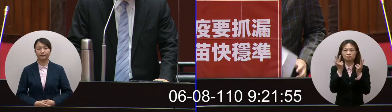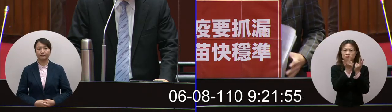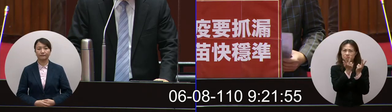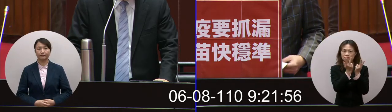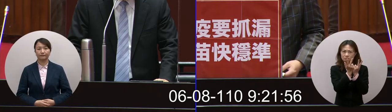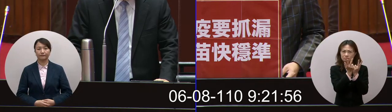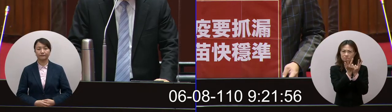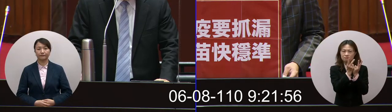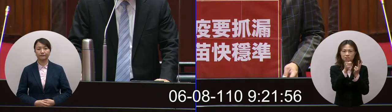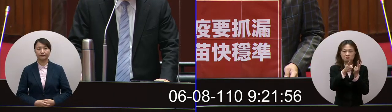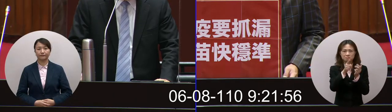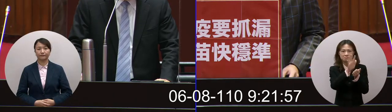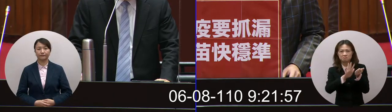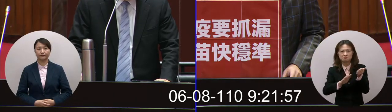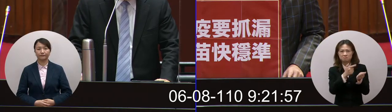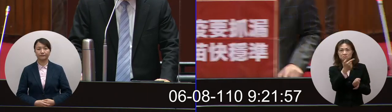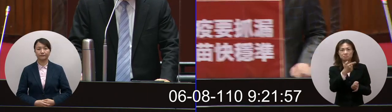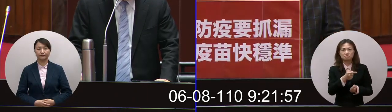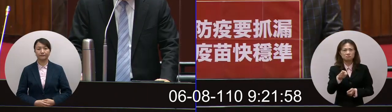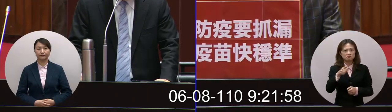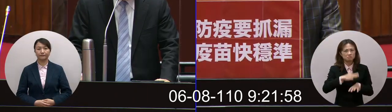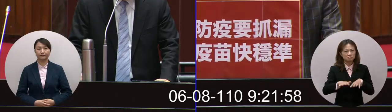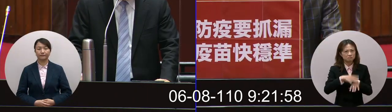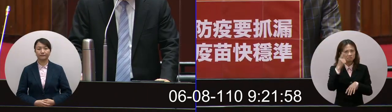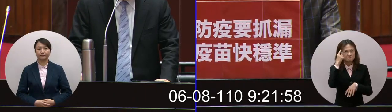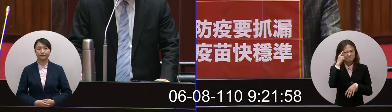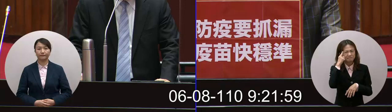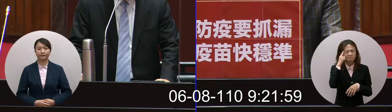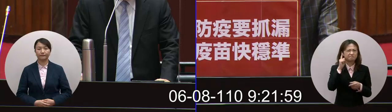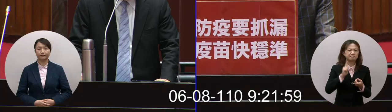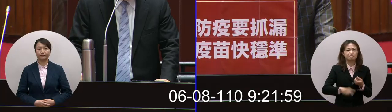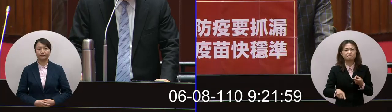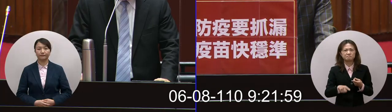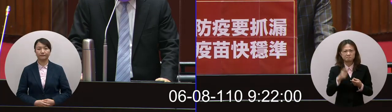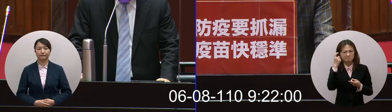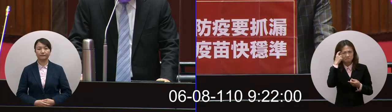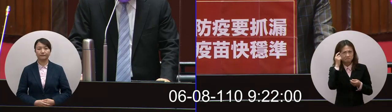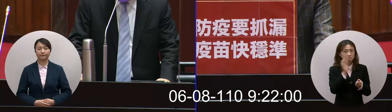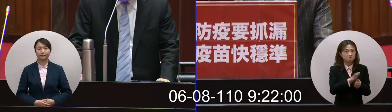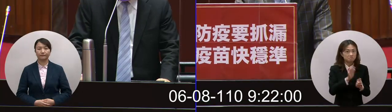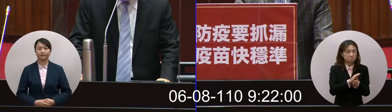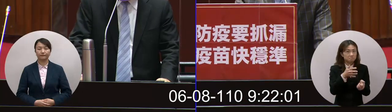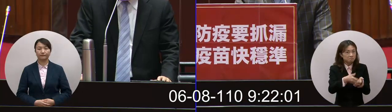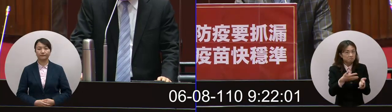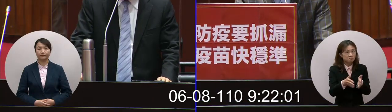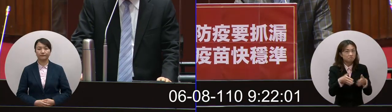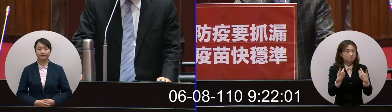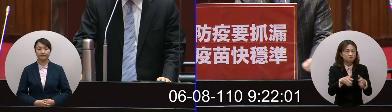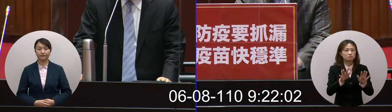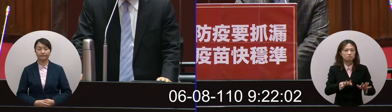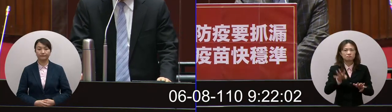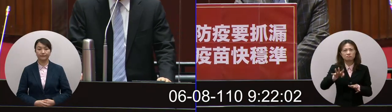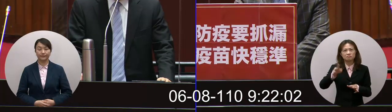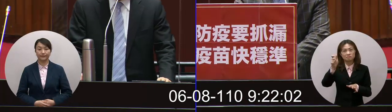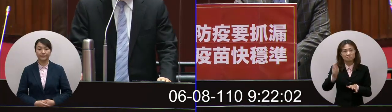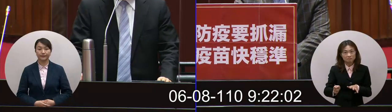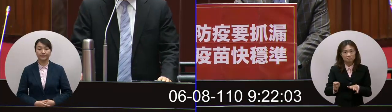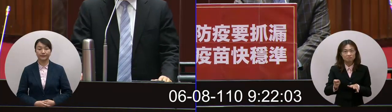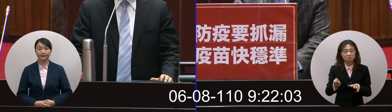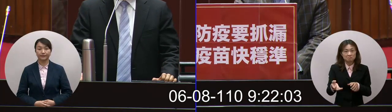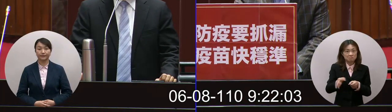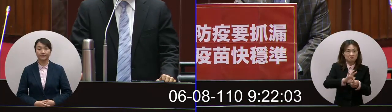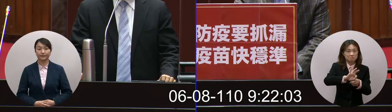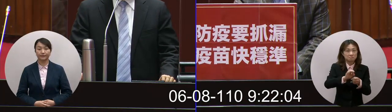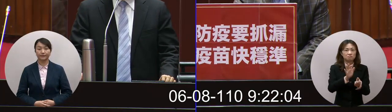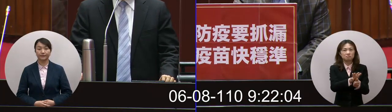到真大个冲击，你敢会感觉足艰苦？敢会想要加甲斗相共一下？尤其即摆已经破四千例情况之下，台湾